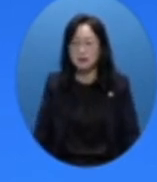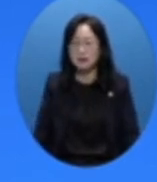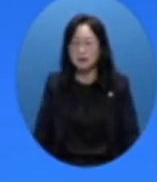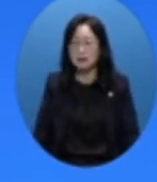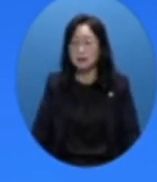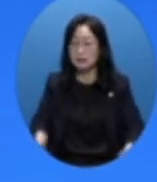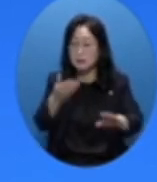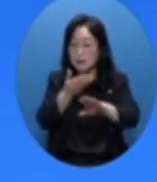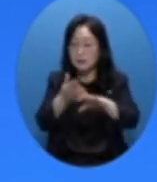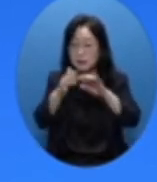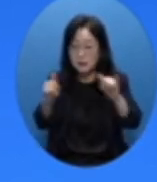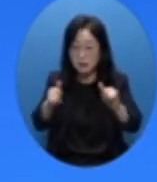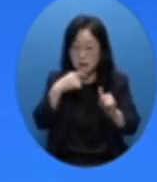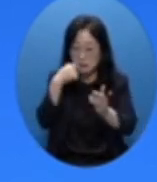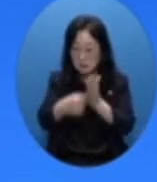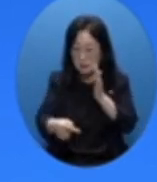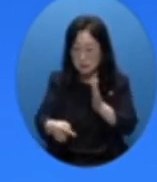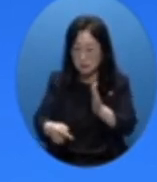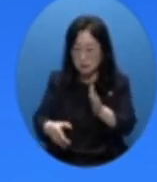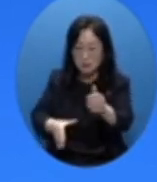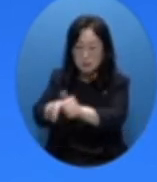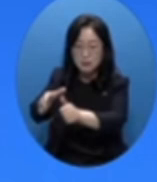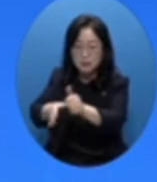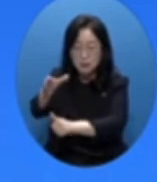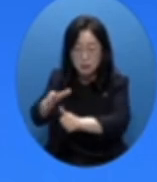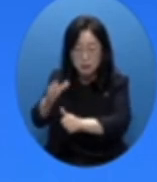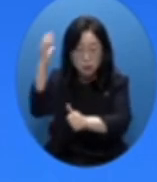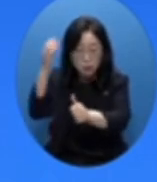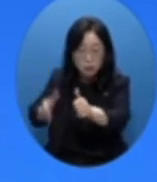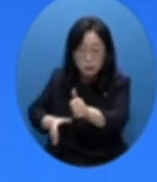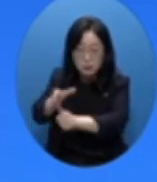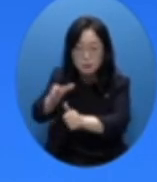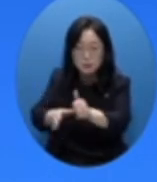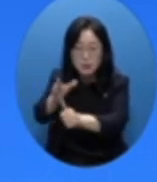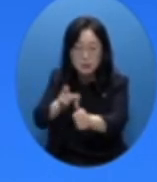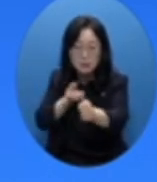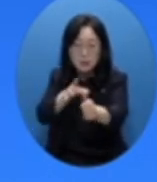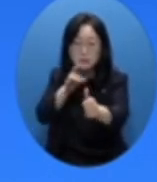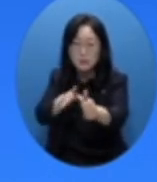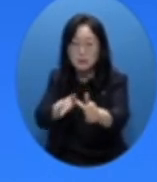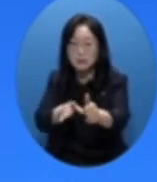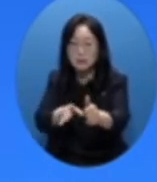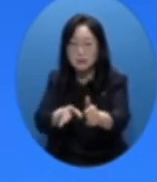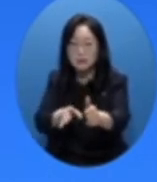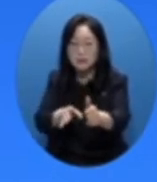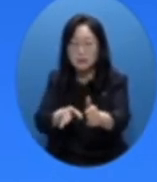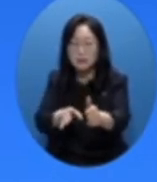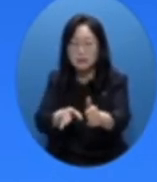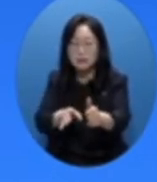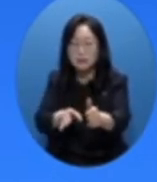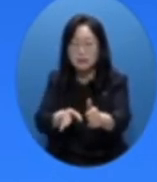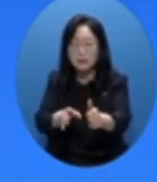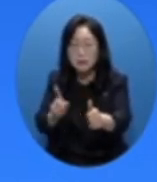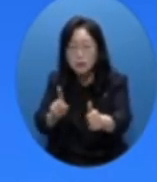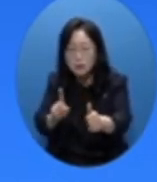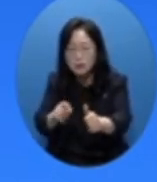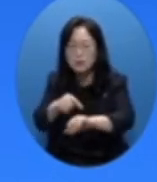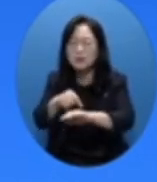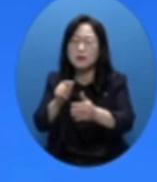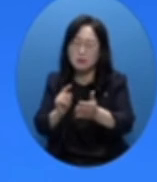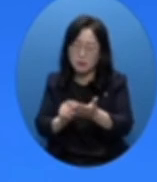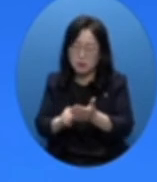남에게 피해 주고 호통 주로 살아가는 마음의 누리 닫혀 있는